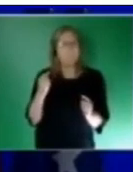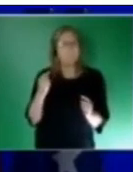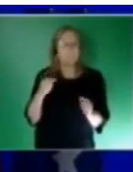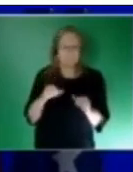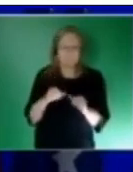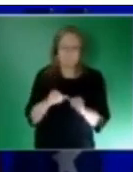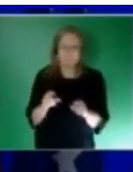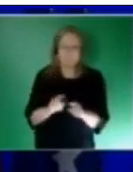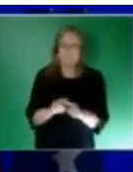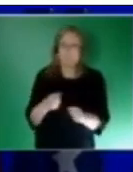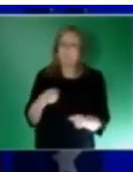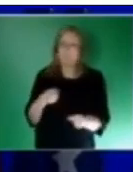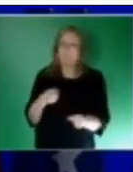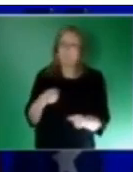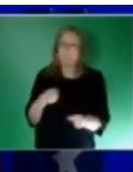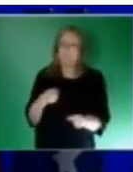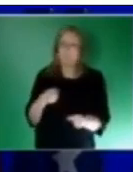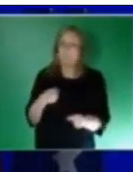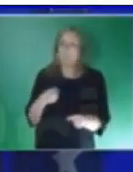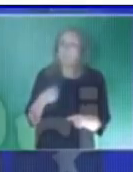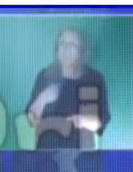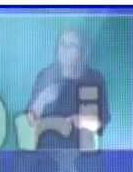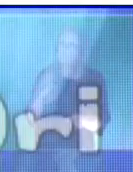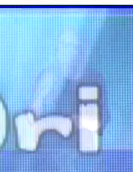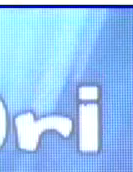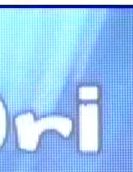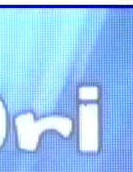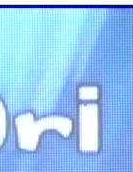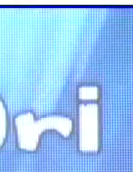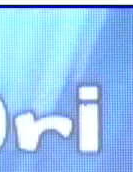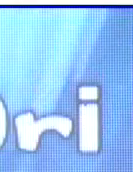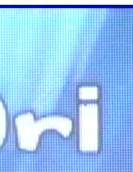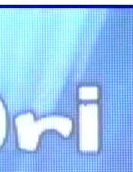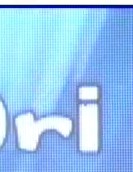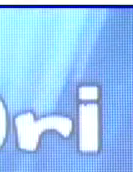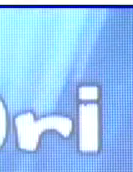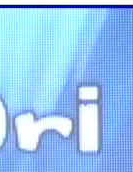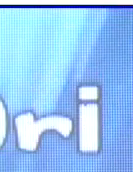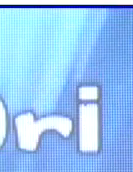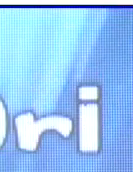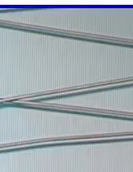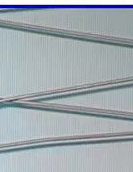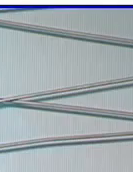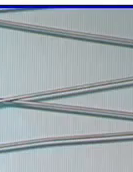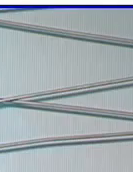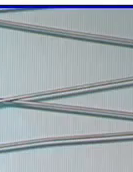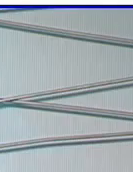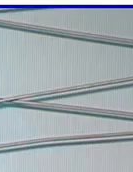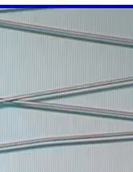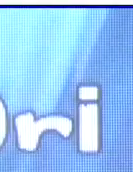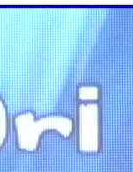merare il mercato bene Torniamo in studio trabando e trabando lavorando e